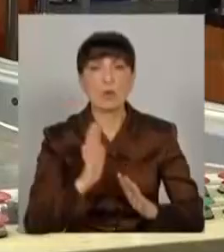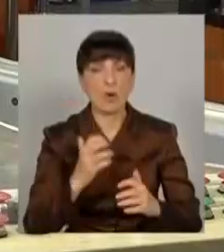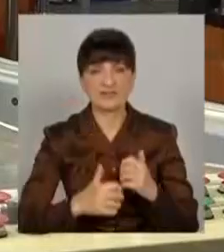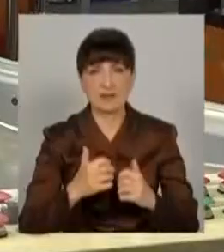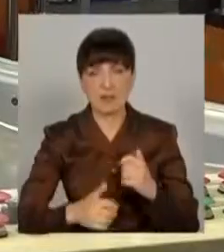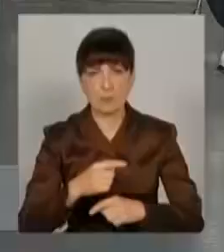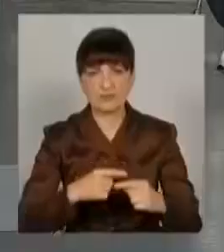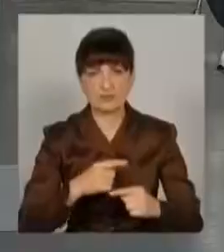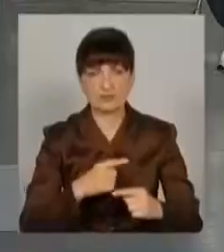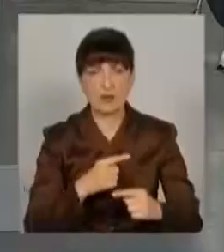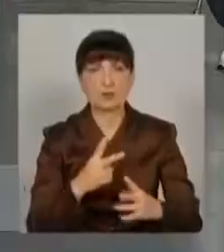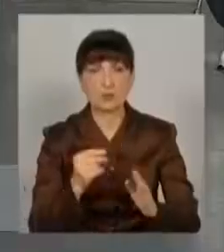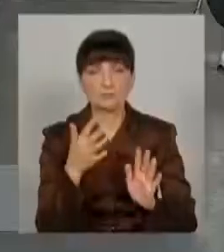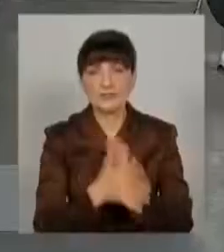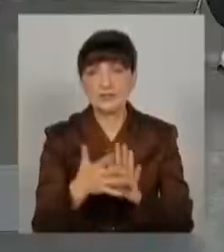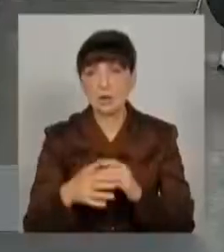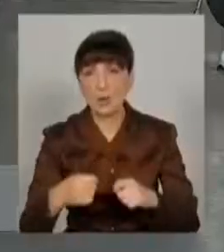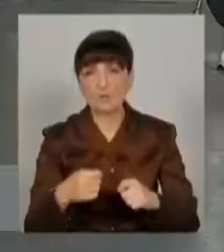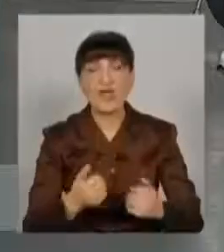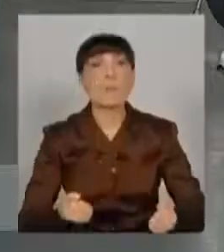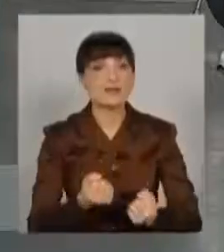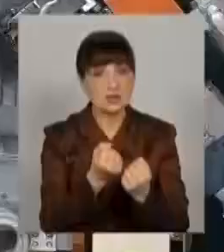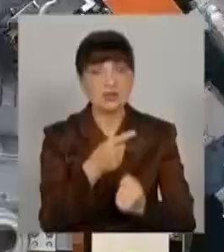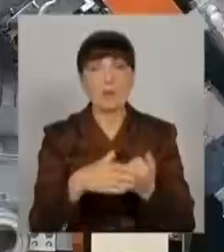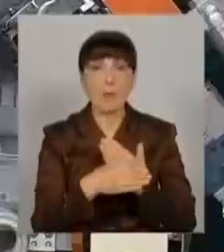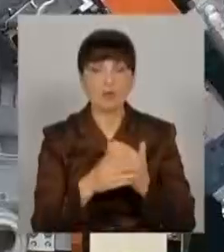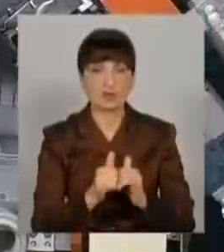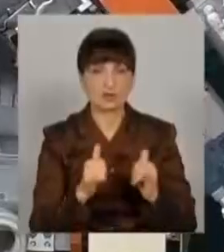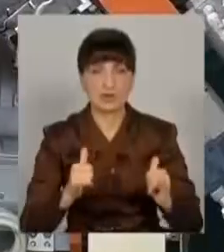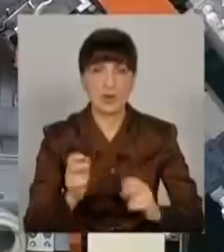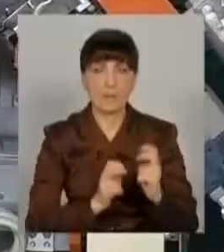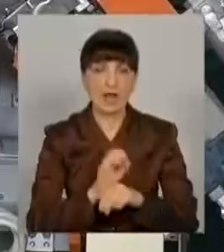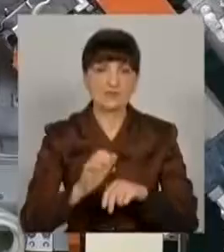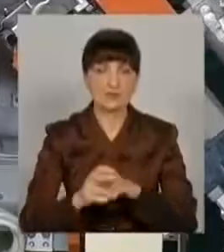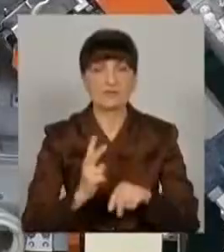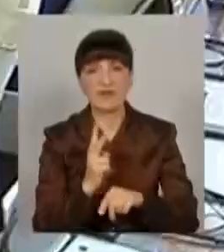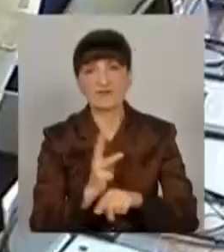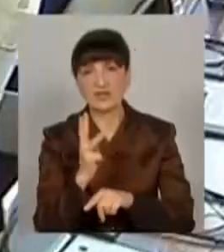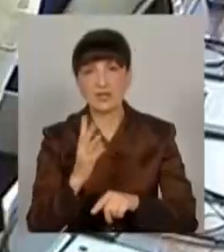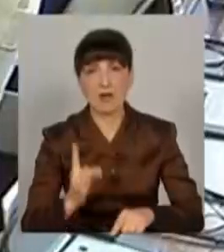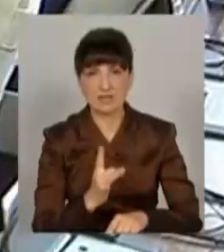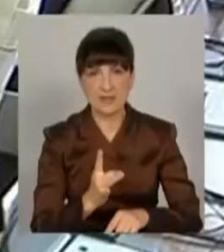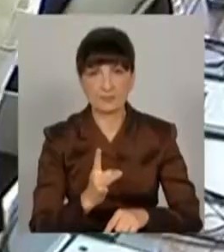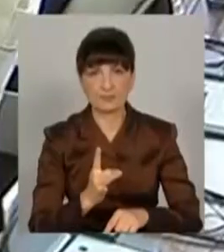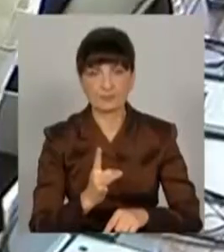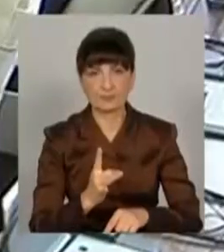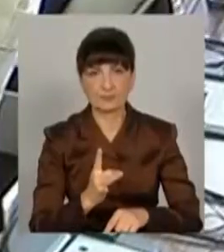предприятий, активно осваивающих рынки. Поддержка даст возможности для расширения производства в 2-3 раза.